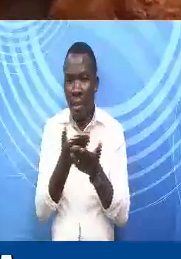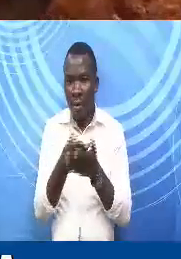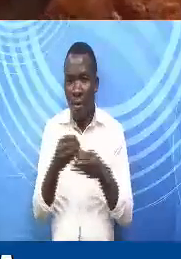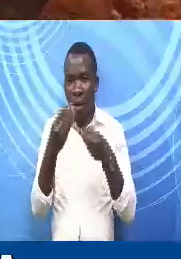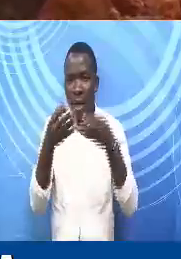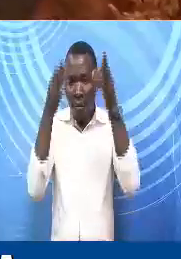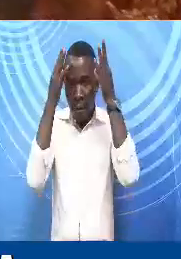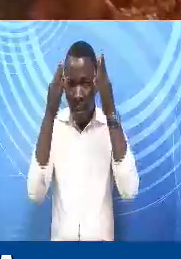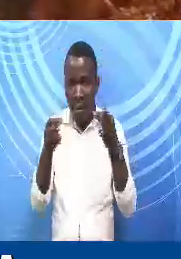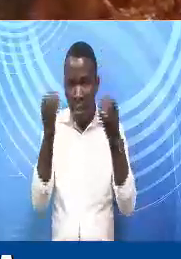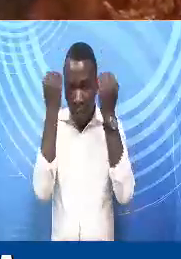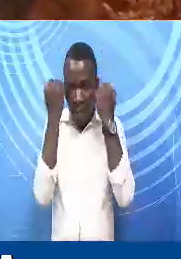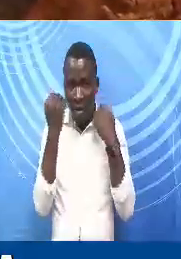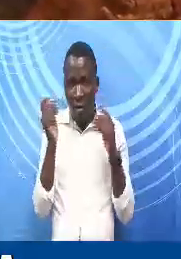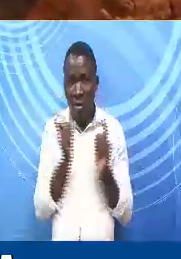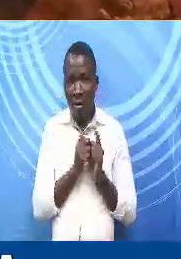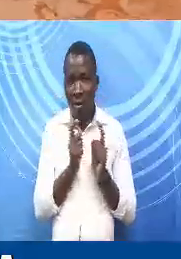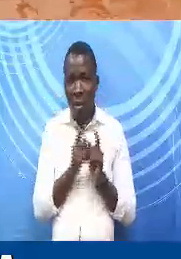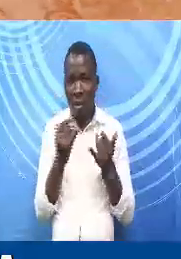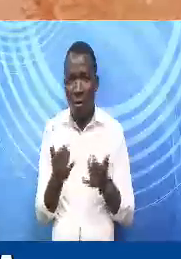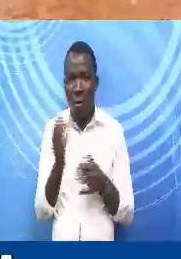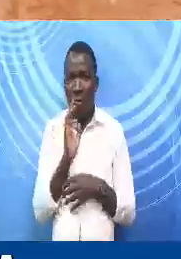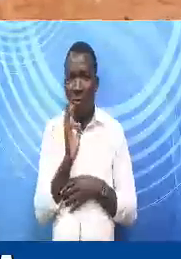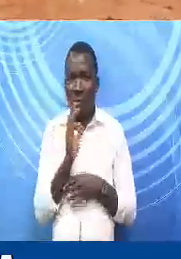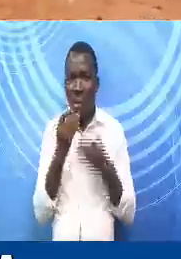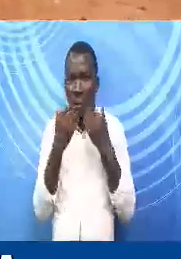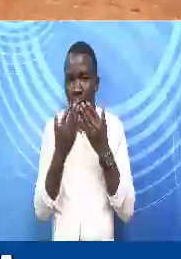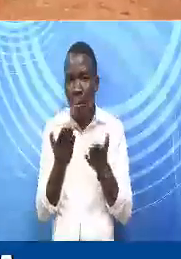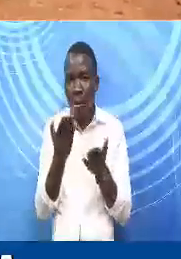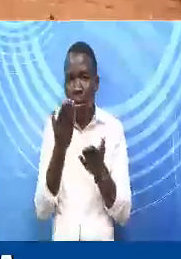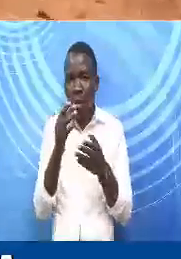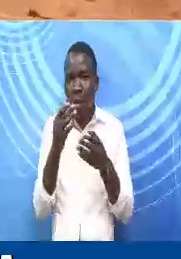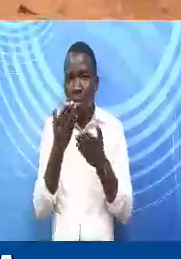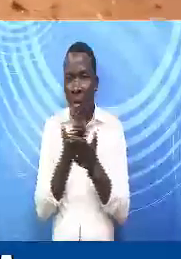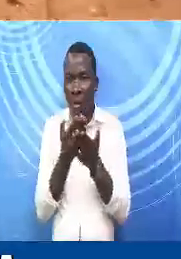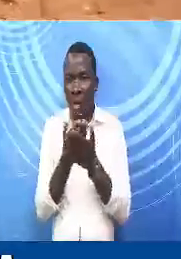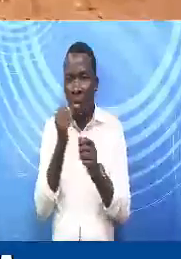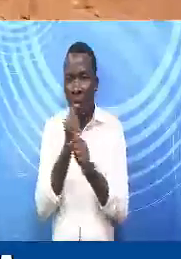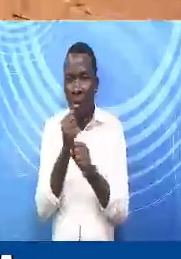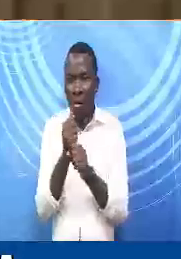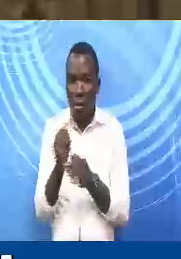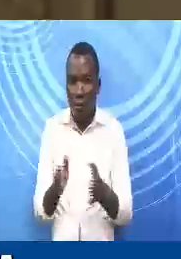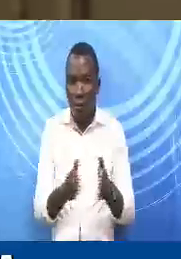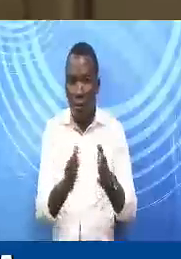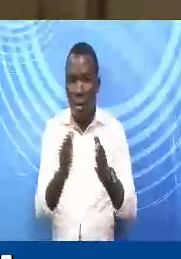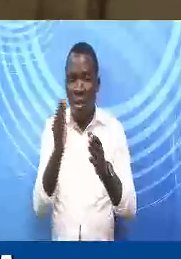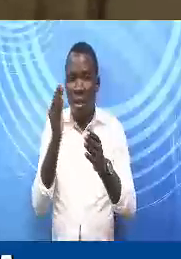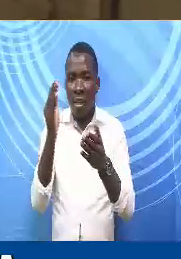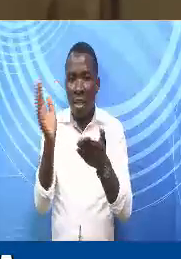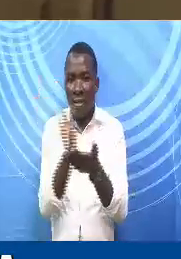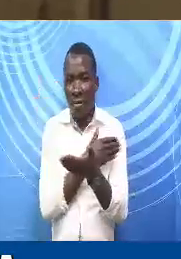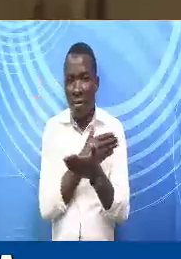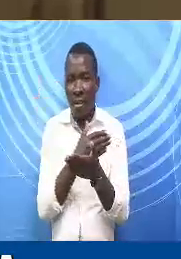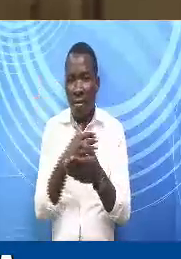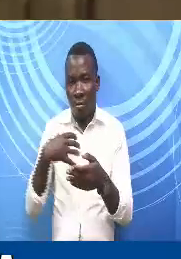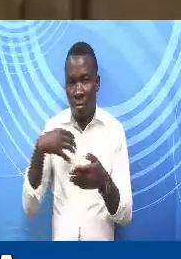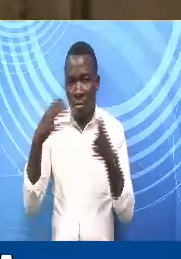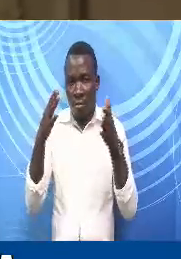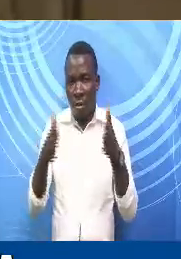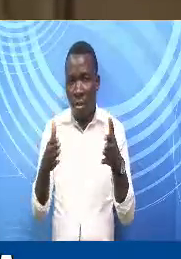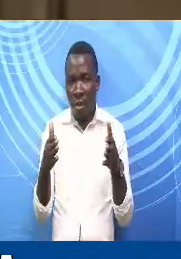ko bababajwe no kuba kuri ubu nta mazi bafite bagasaba ko bakagombye kuba bakorerwa imiyoboro y'amazi yaciwe n'uyu mukiri ntabwo tubizi ahubwo